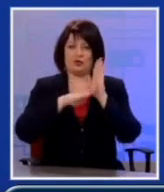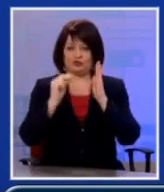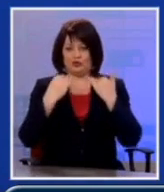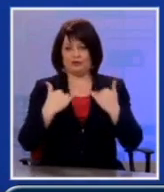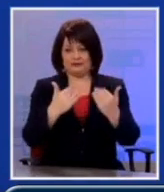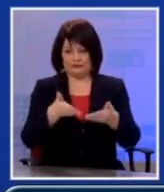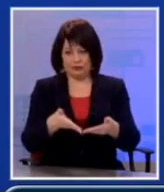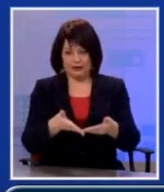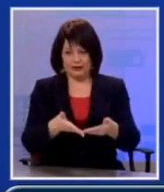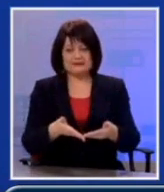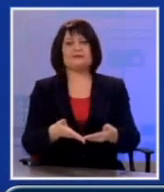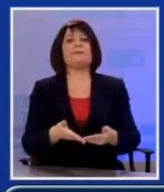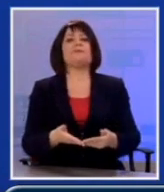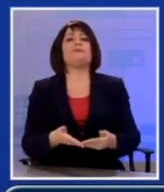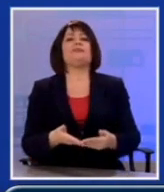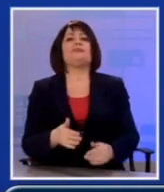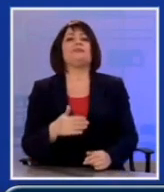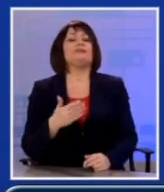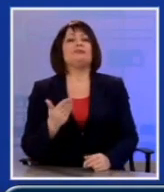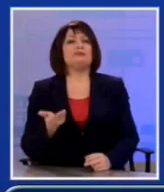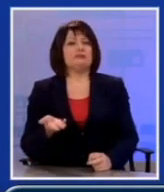της Βουλής για να